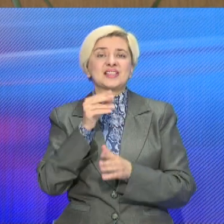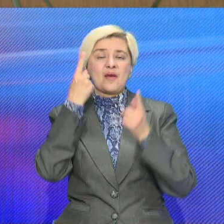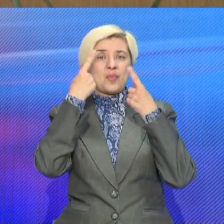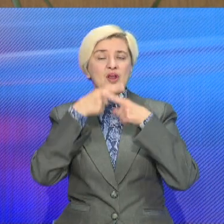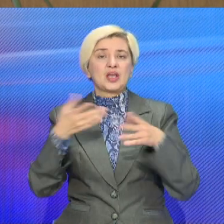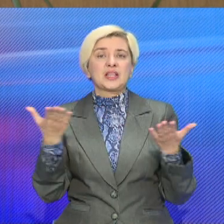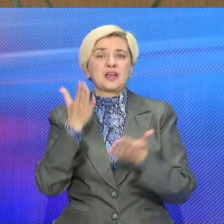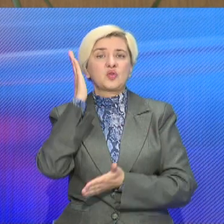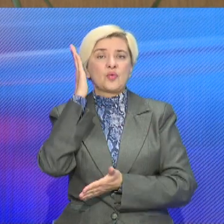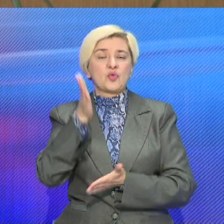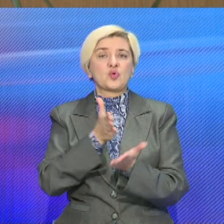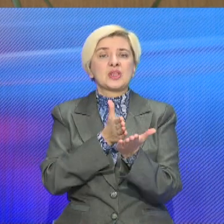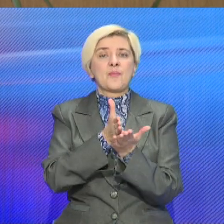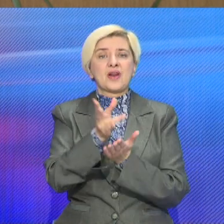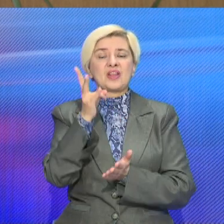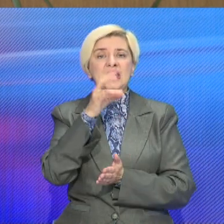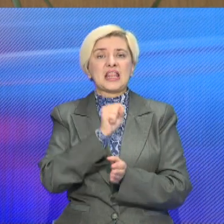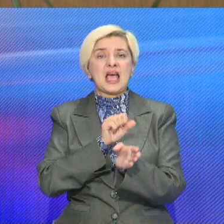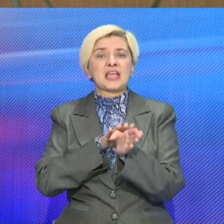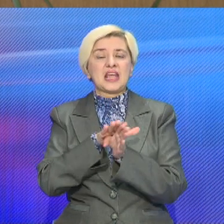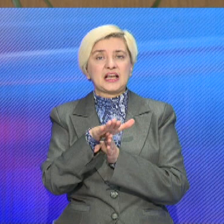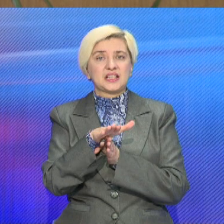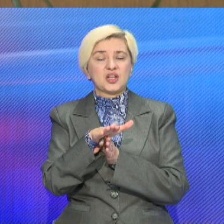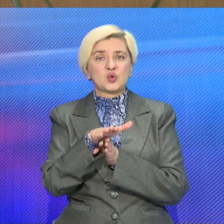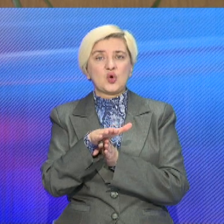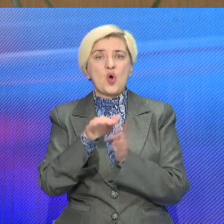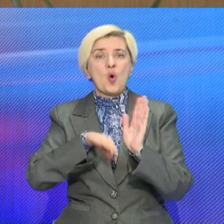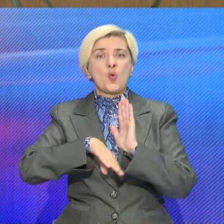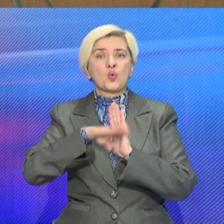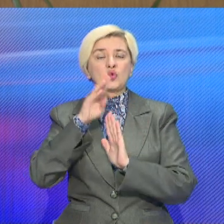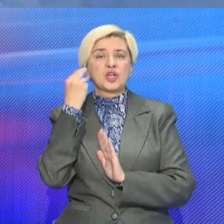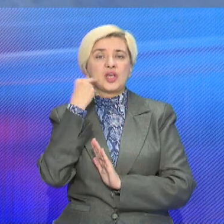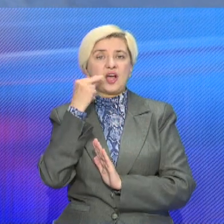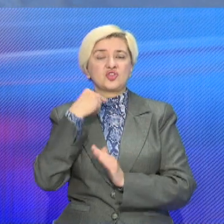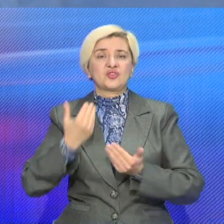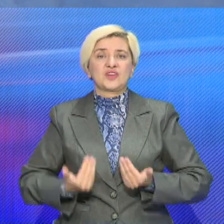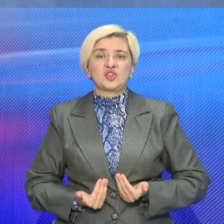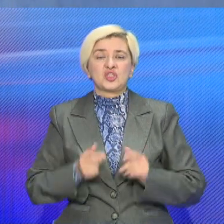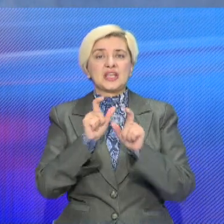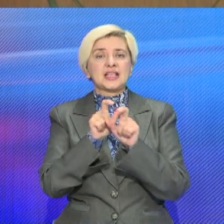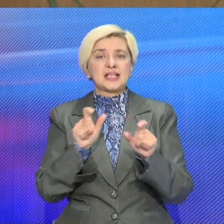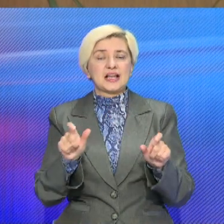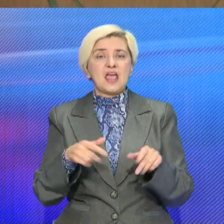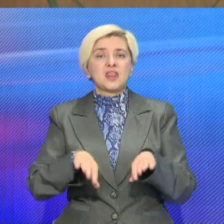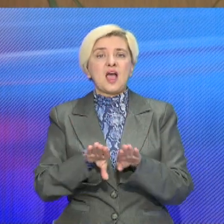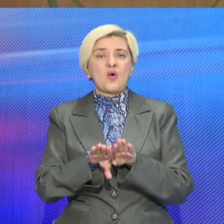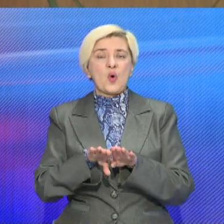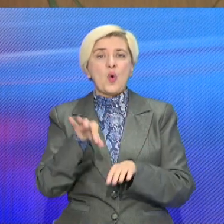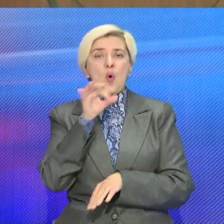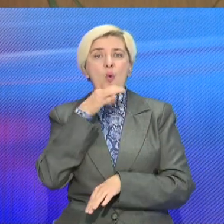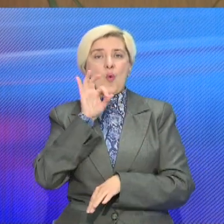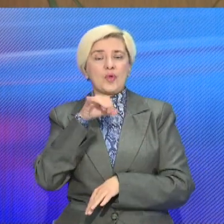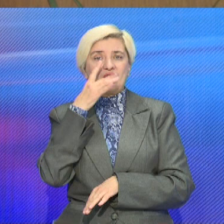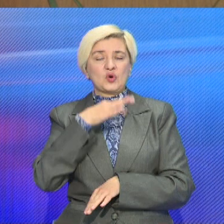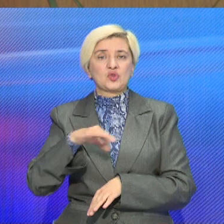которые будут направлены на реализацию улучшения качества жизни населения. Такой опыт в Грудненской области уже